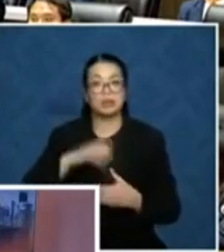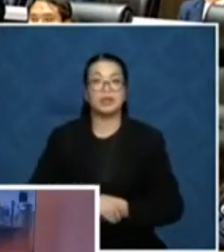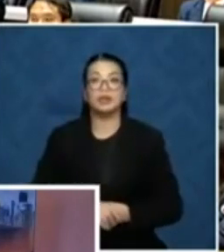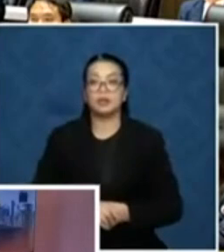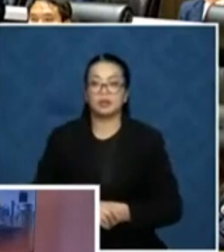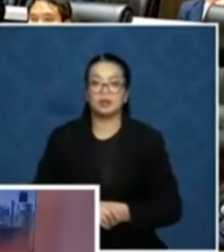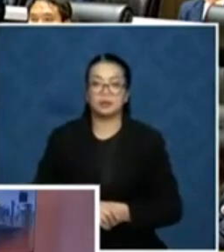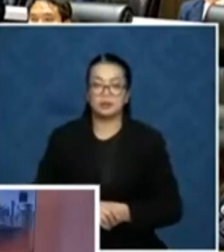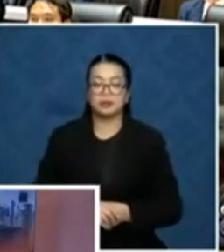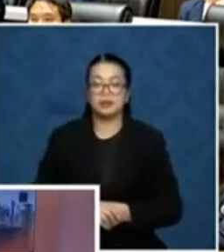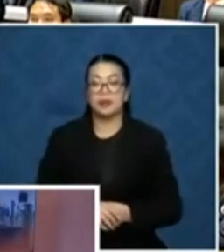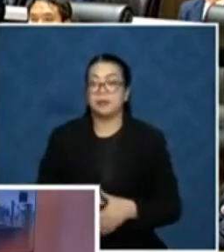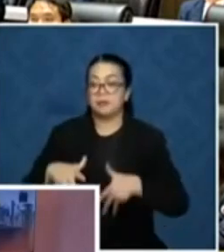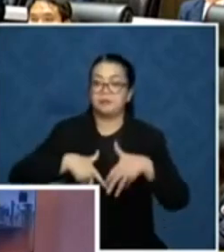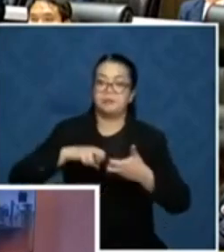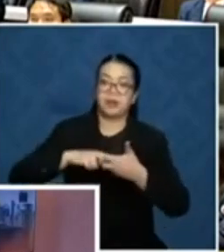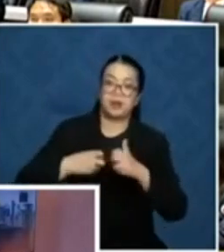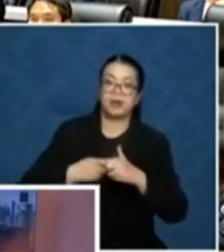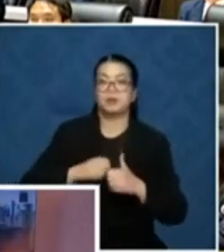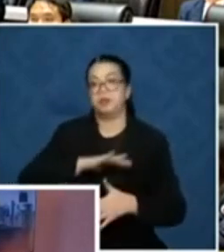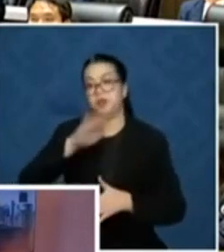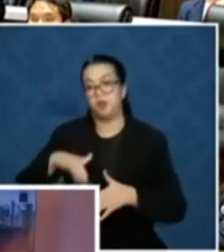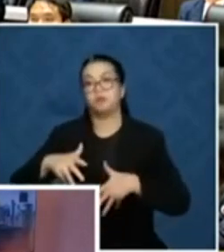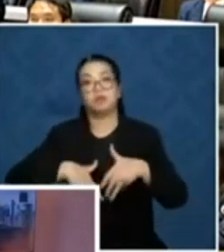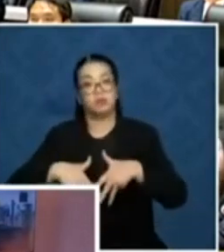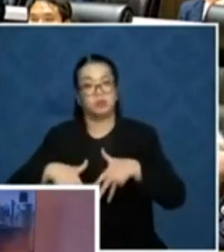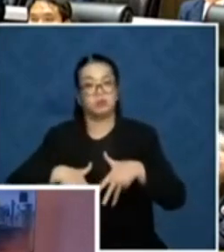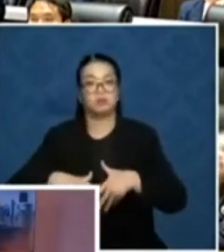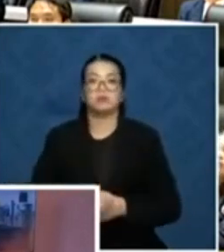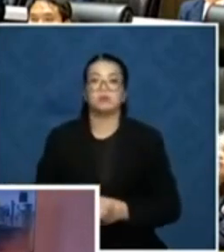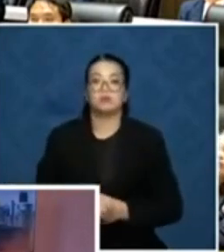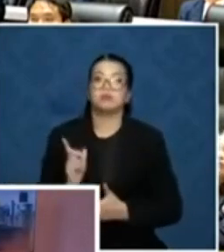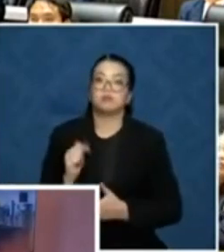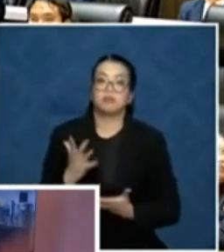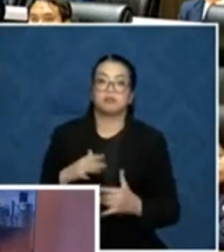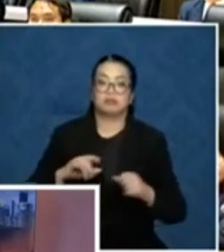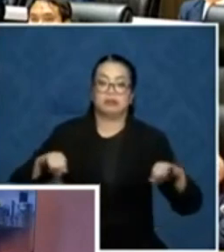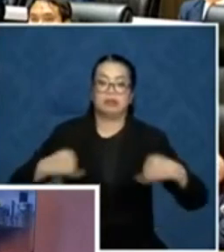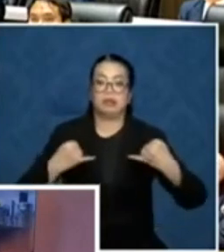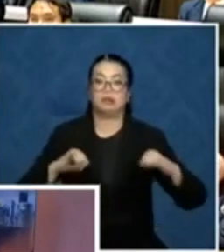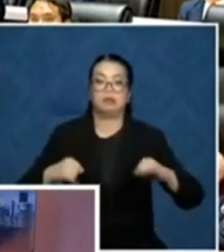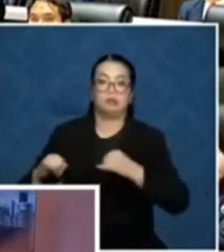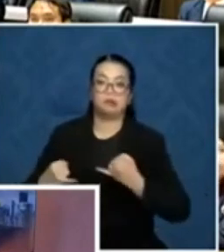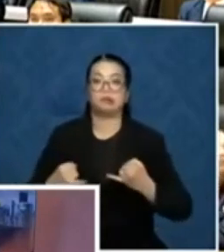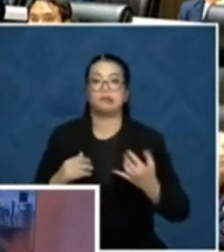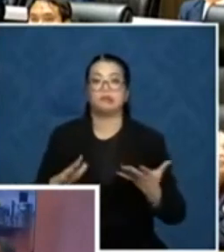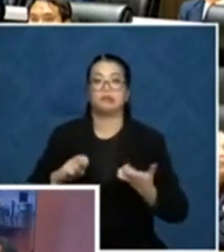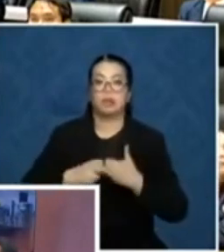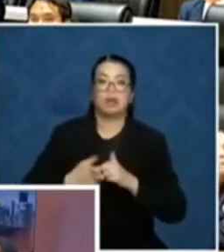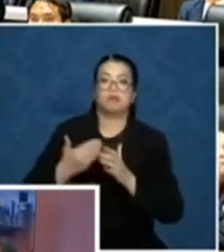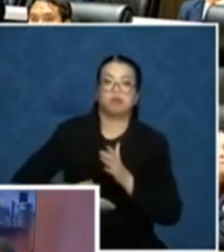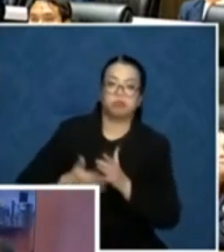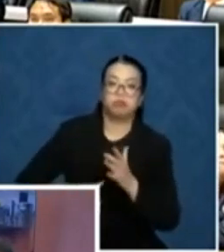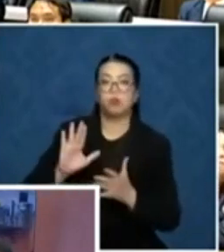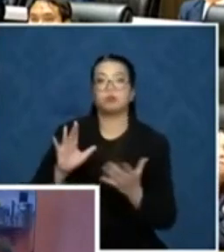นี่ย ไม่ได้แก้ตัวคือการมองเชิงโครงสร้างมันต้องมองแบบนั้นไปให้พ้นตัวบุคคลไปให้พ้นว่ามีคนดีคนเลวทุกคนเป็น